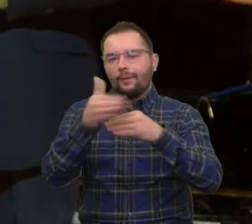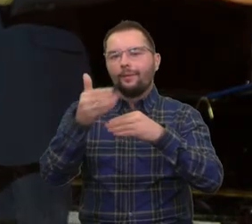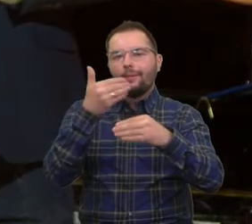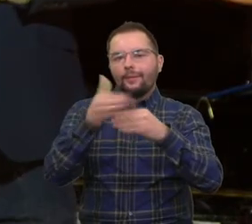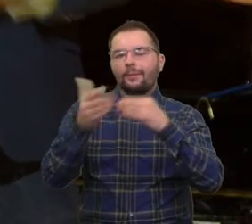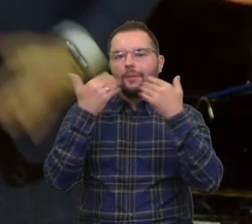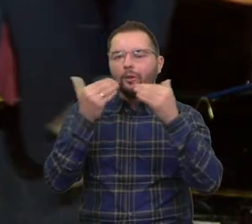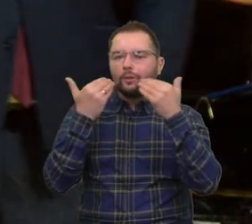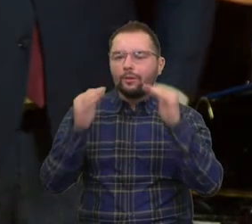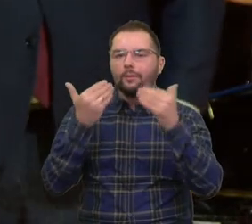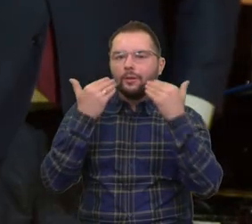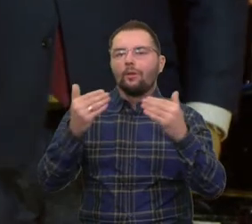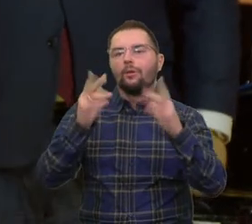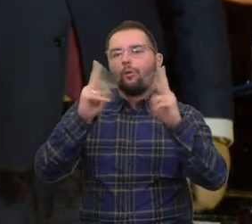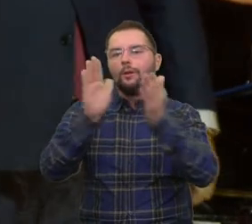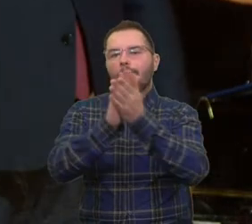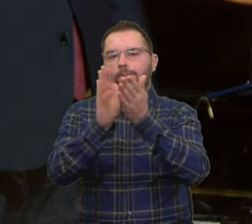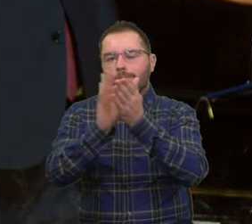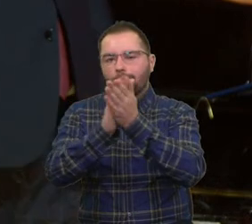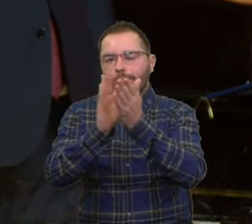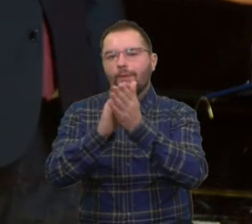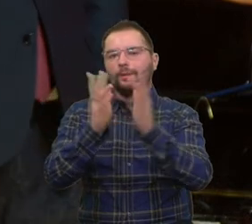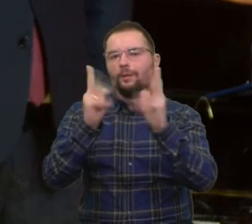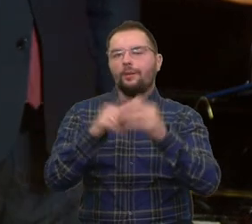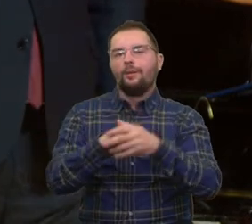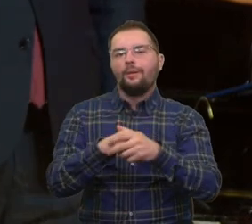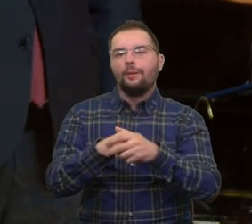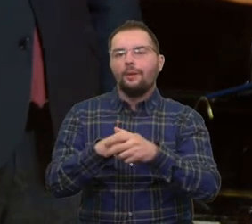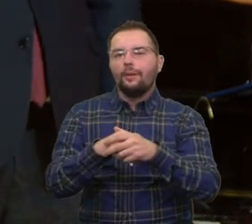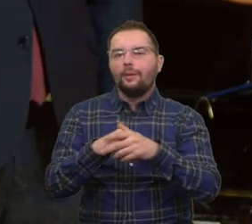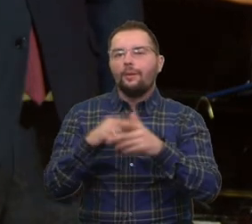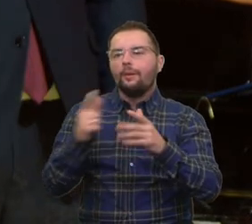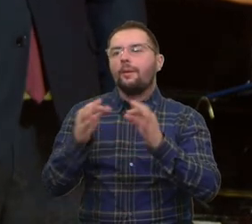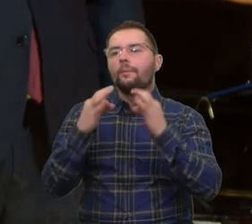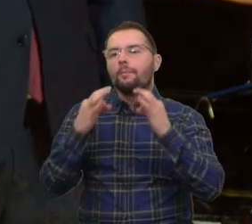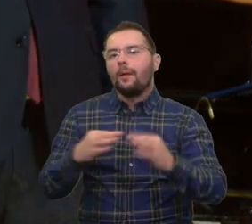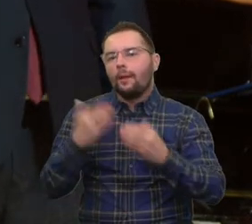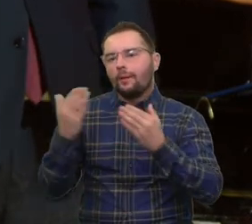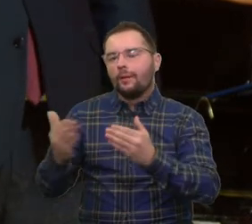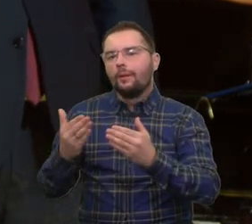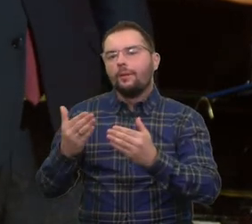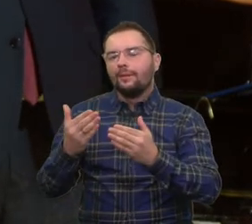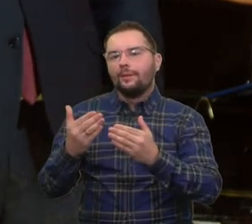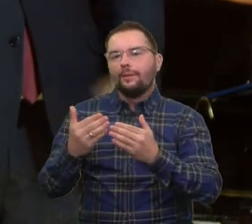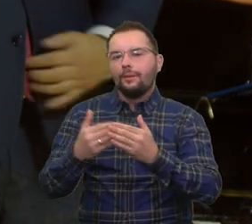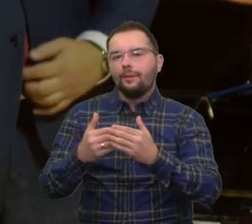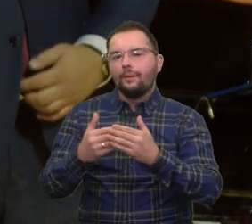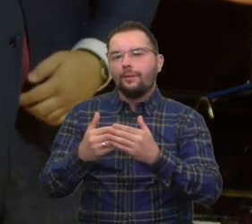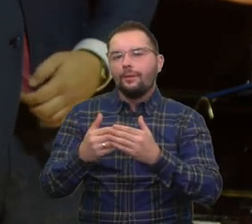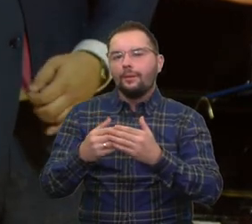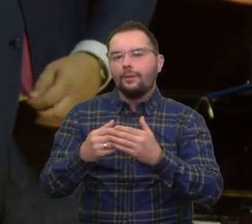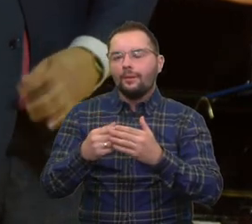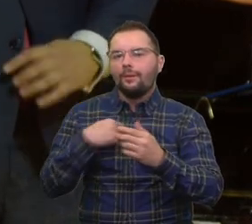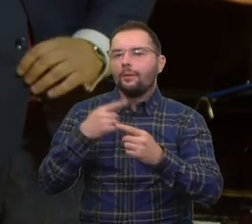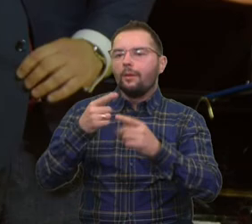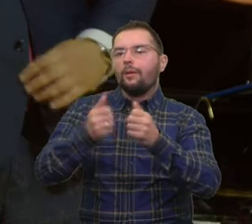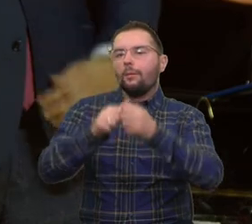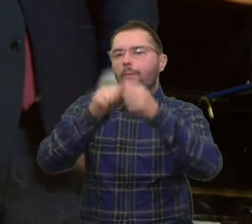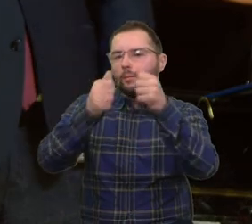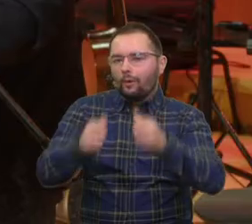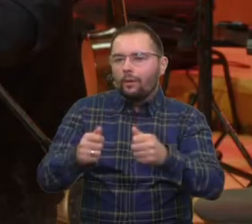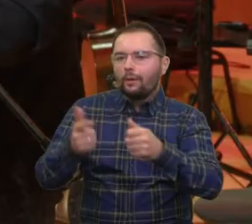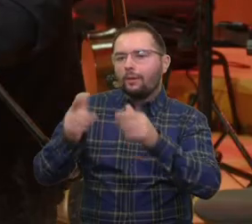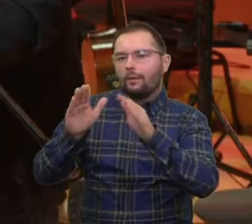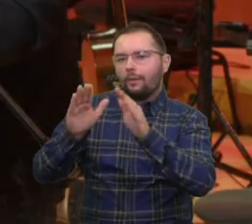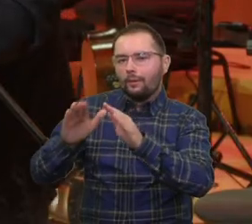Bardzo Państwu dziękujemy za te owacje. Panie premierze, żeby się chciał o BIS poprosić, ale to nie ta okoliczność niestety. Tak czy inaczej, statuetka jest statuetką, niech pan odłoży, bo